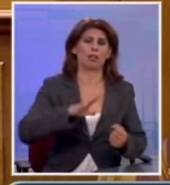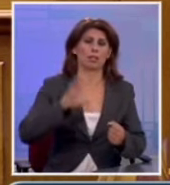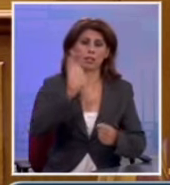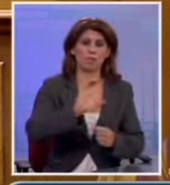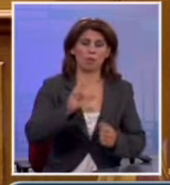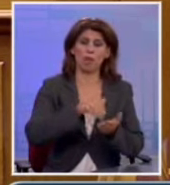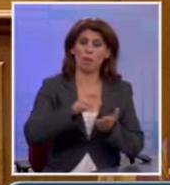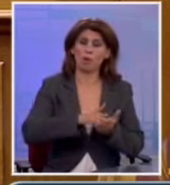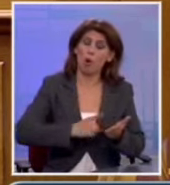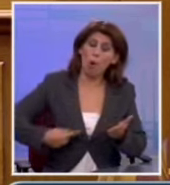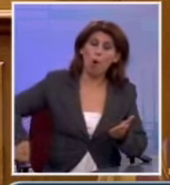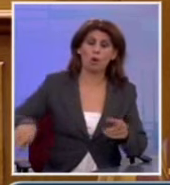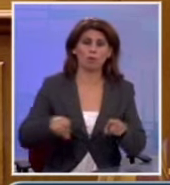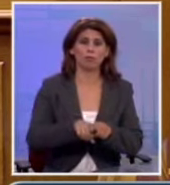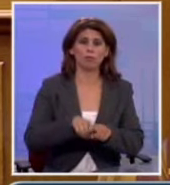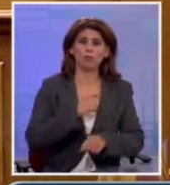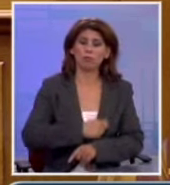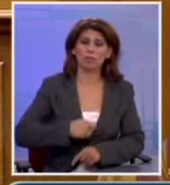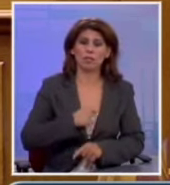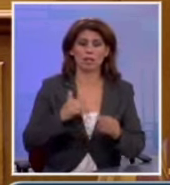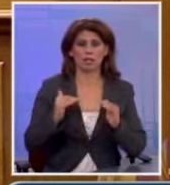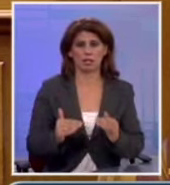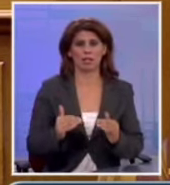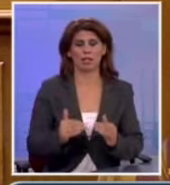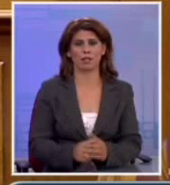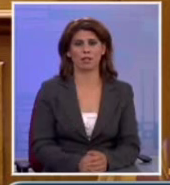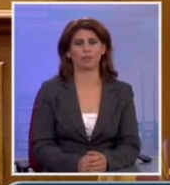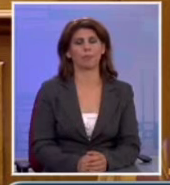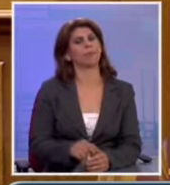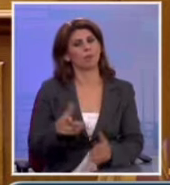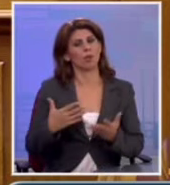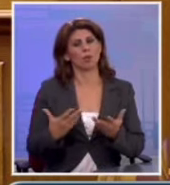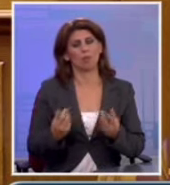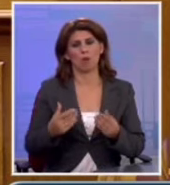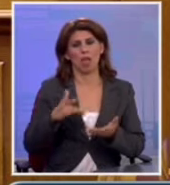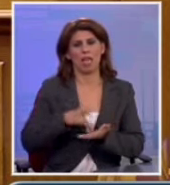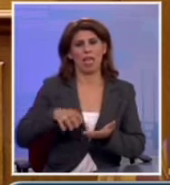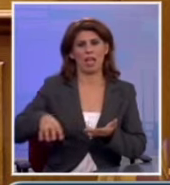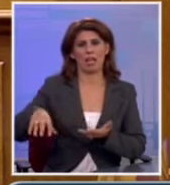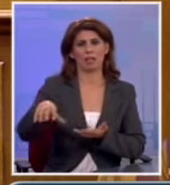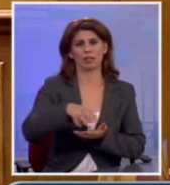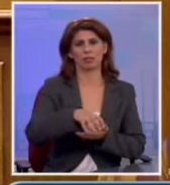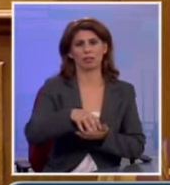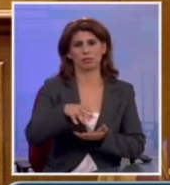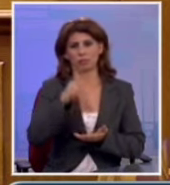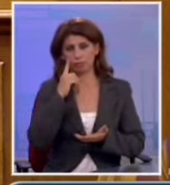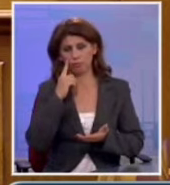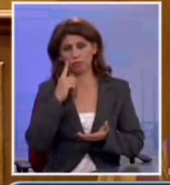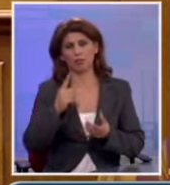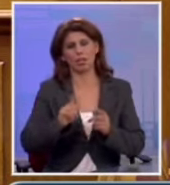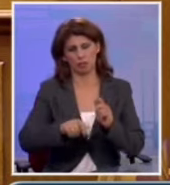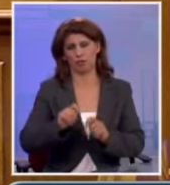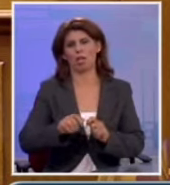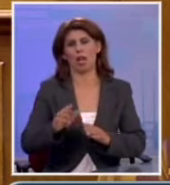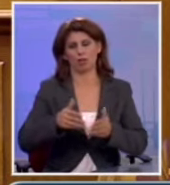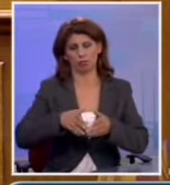μαζί τις δυσάρεστες καταστάσεις τις οποίες διάφορα κέντρα εξυφαίνουν. Αυτή